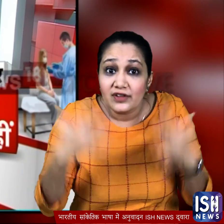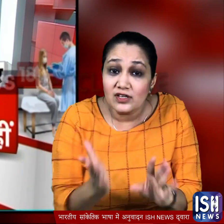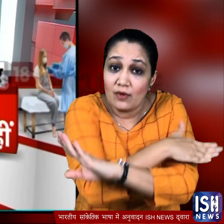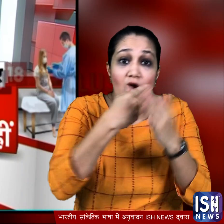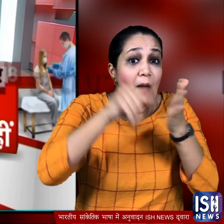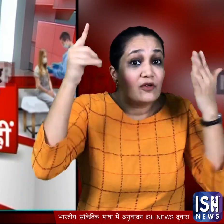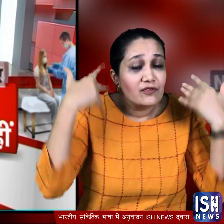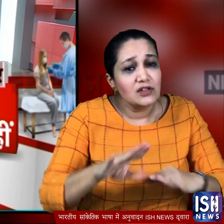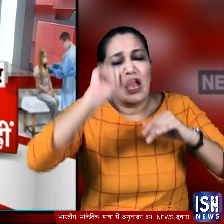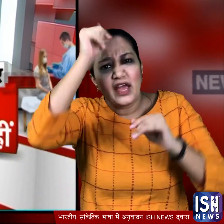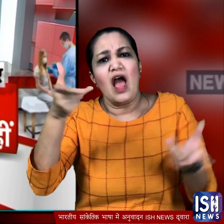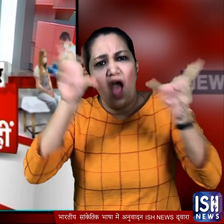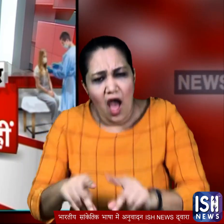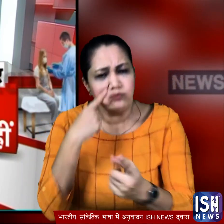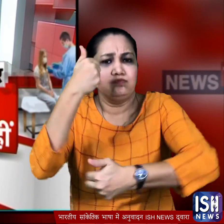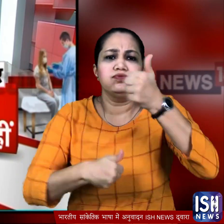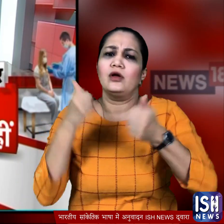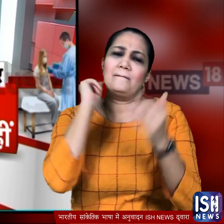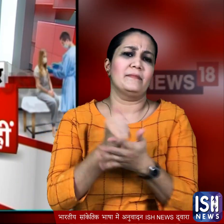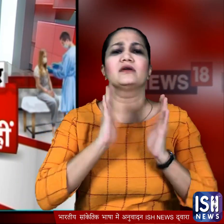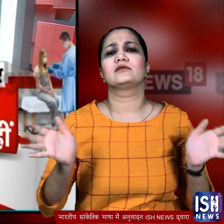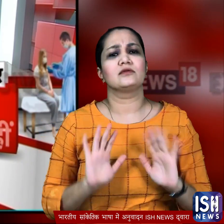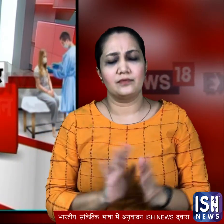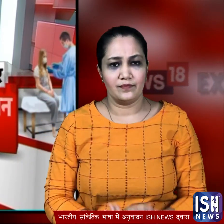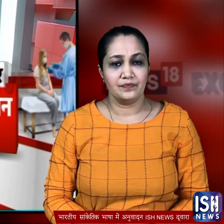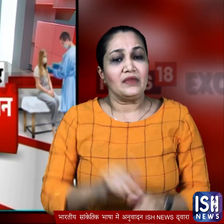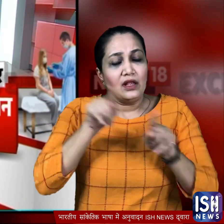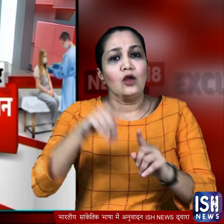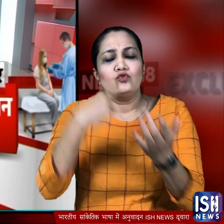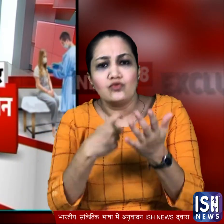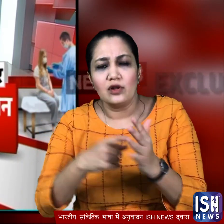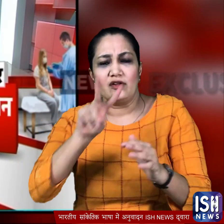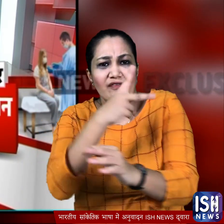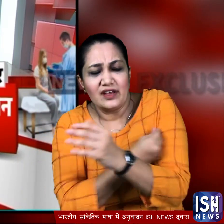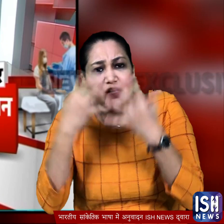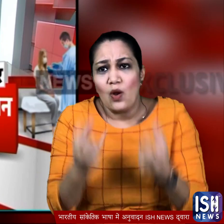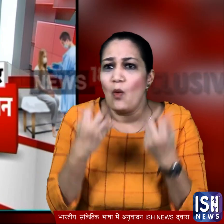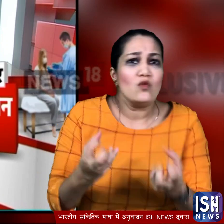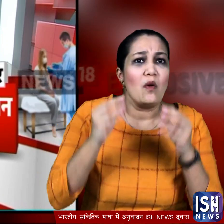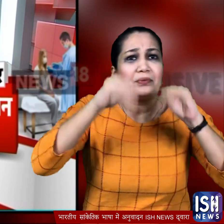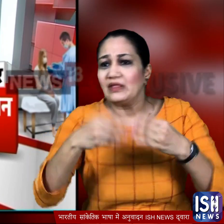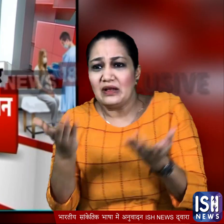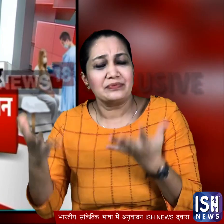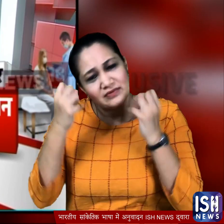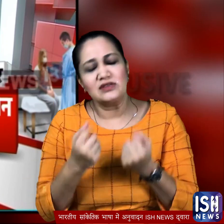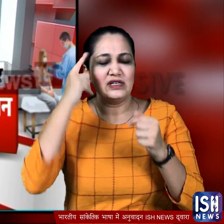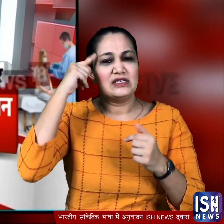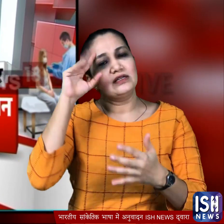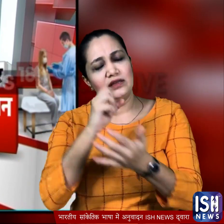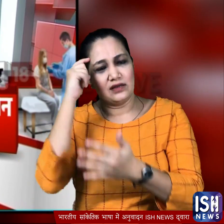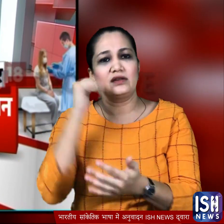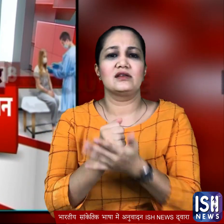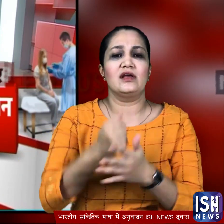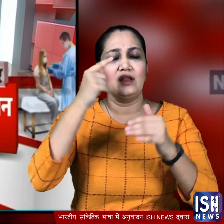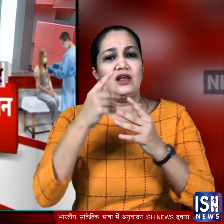है तो उसे भारत में ट्रायल से नहीं गुजरना होगा। खबर है कि यह फैसला भारत में वैक्सीन की जरूरत को ध्यान में रखकर लिया गया, जिसके बाद